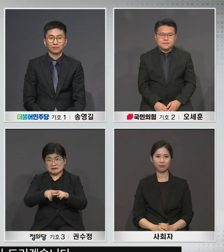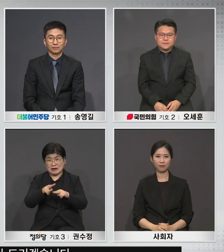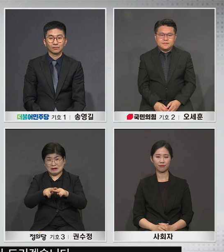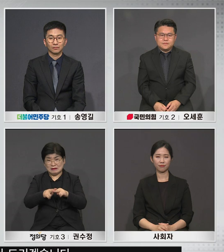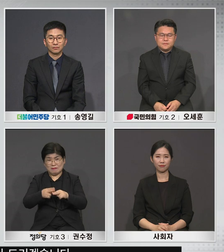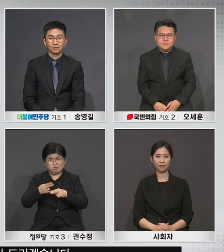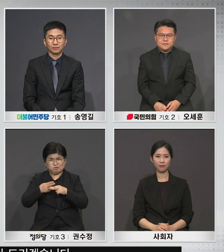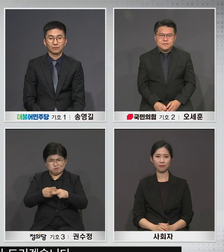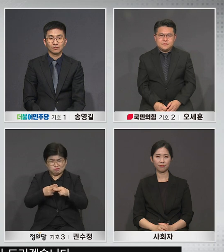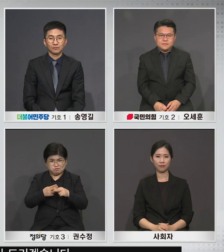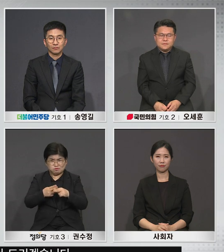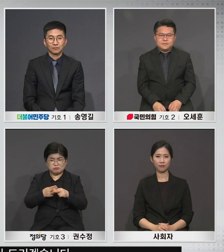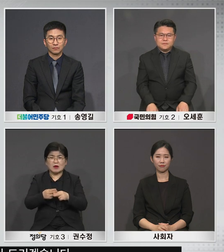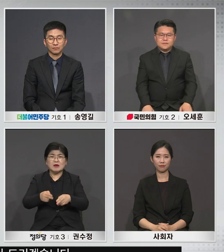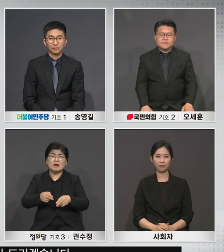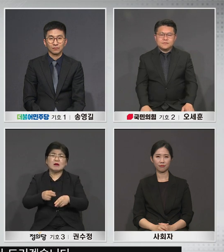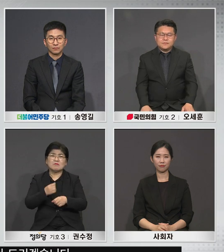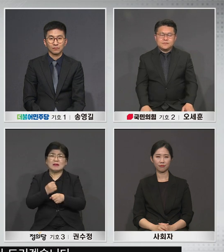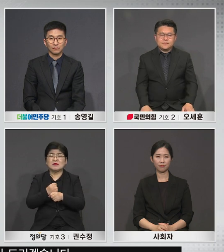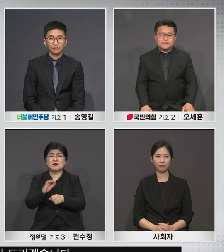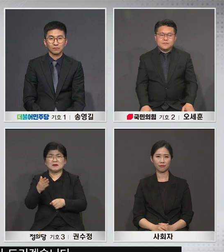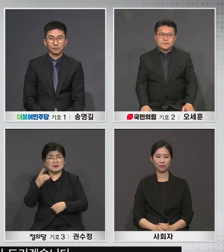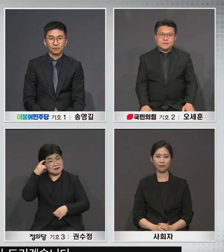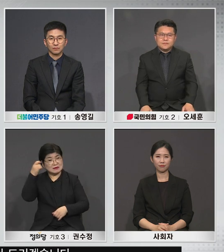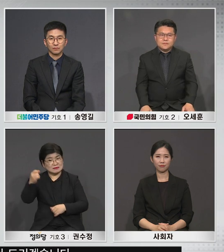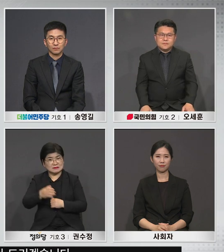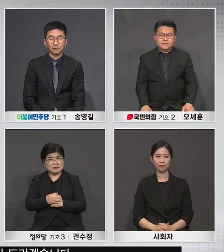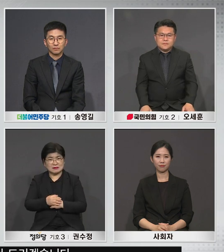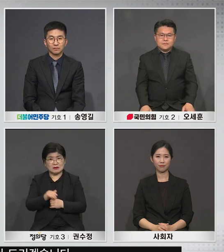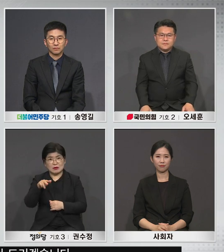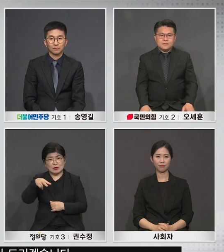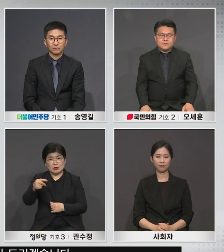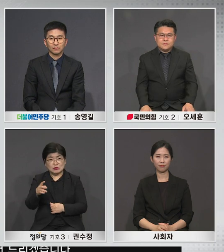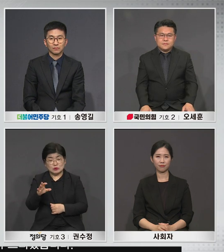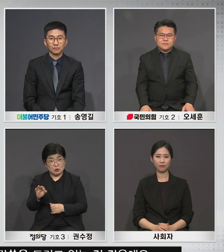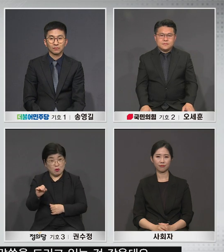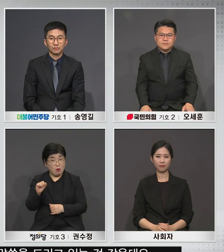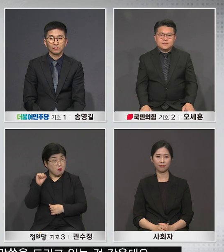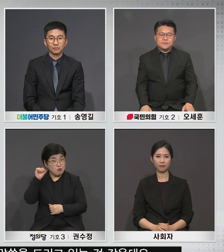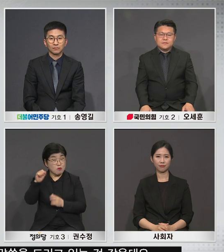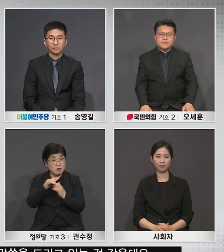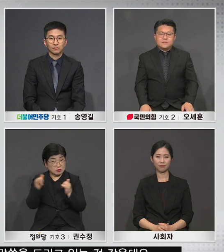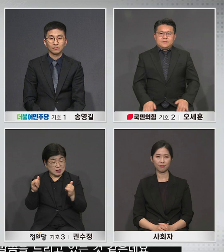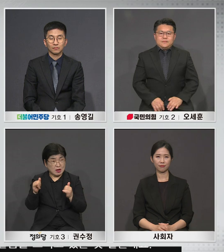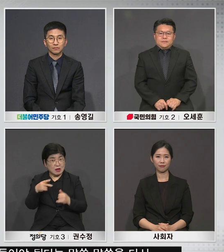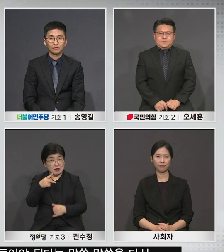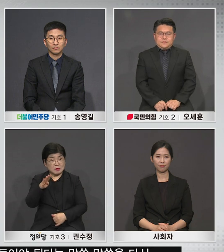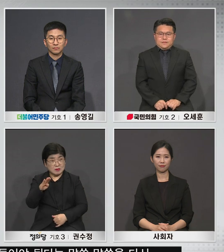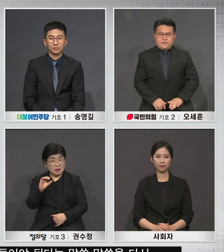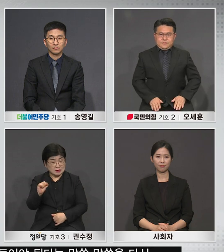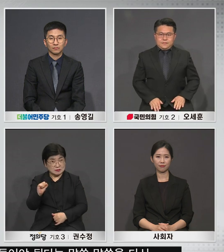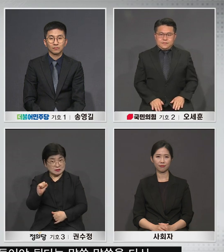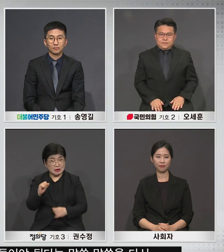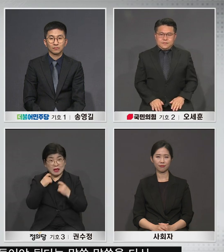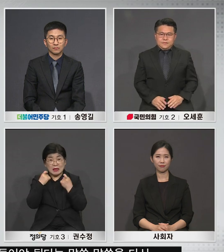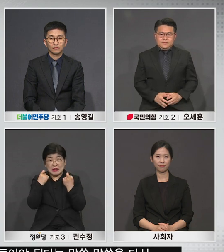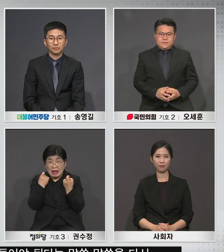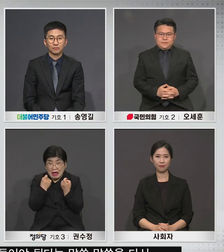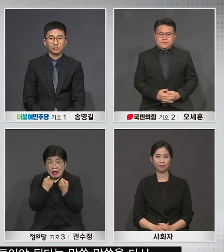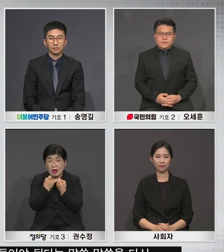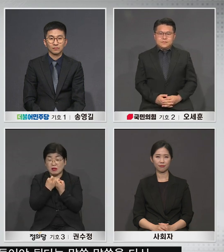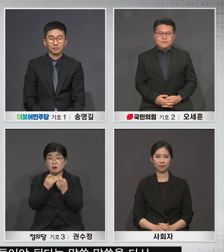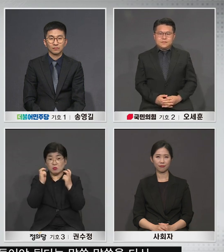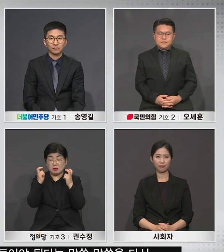된다는 말씀을 다시 한 번 드립니다. 송영길 후보님 지난번 KBS 토론회 자리에서 일자리는 민간이 만드는 것이다 라는